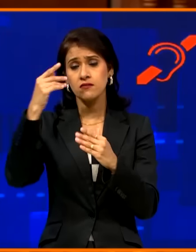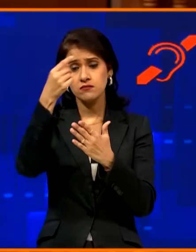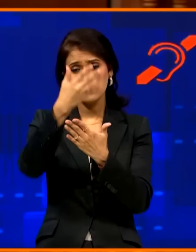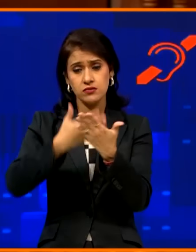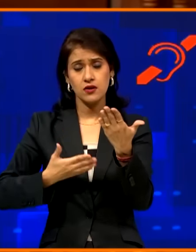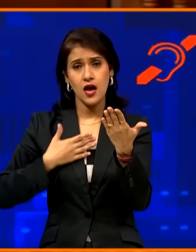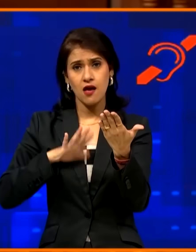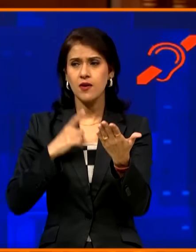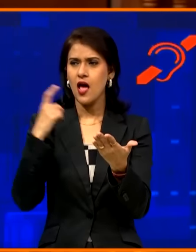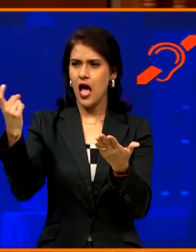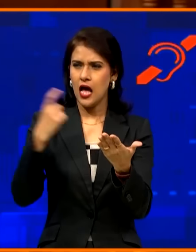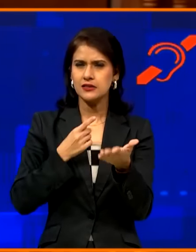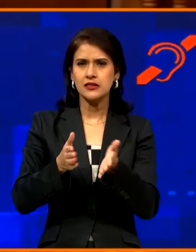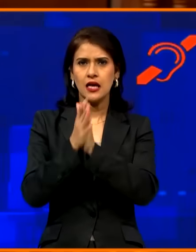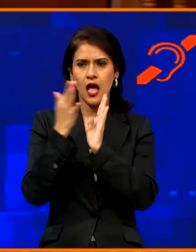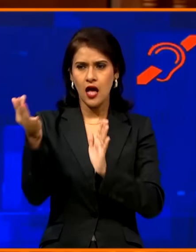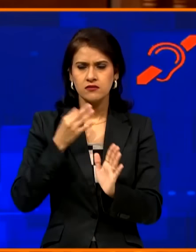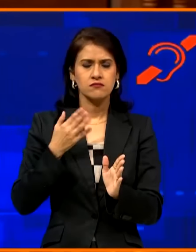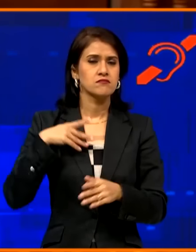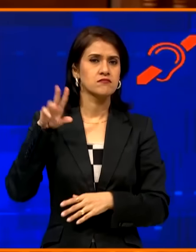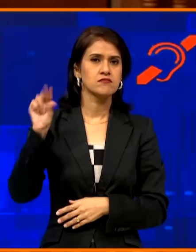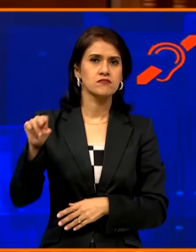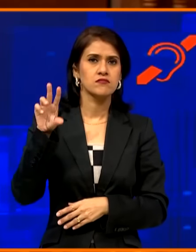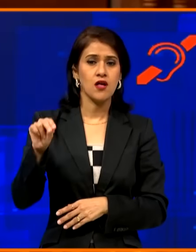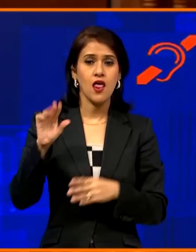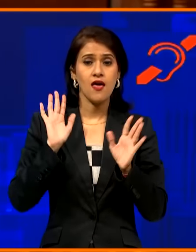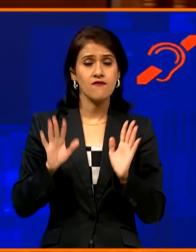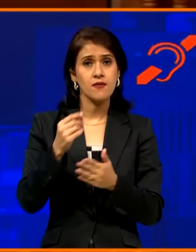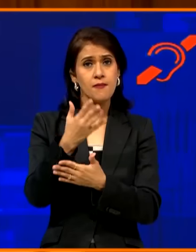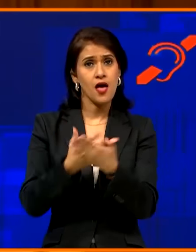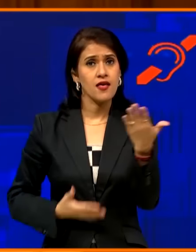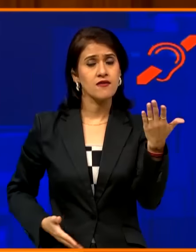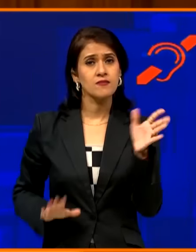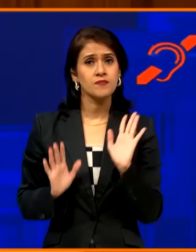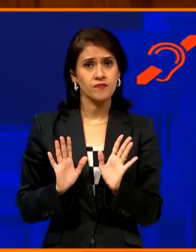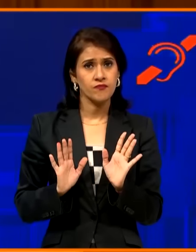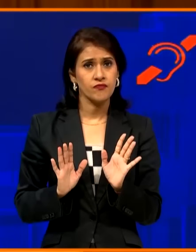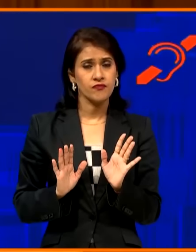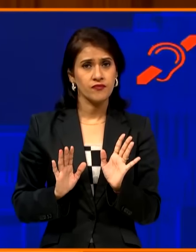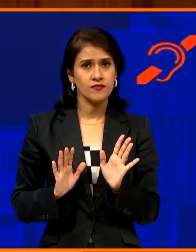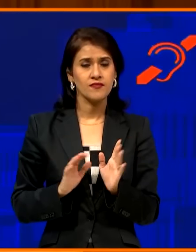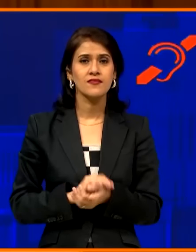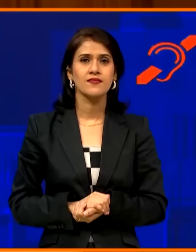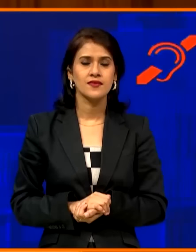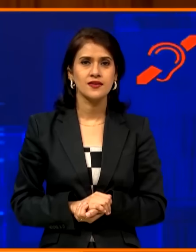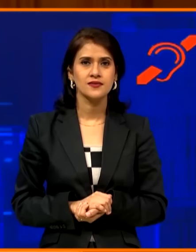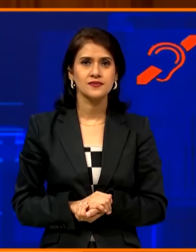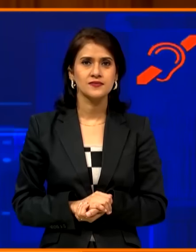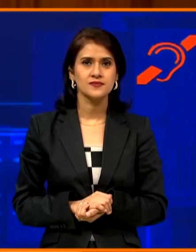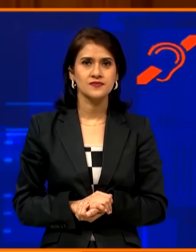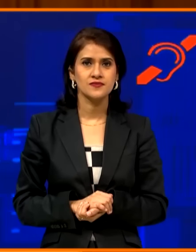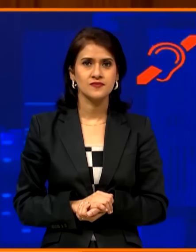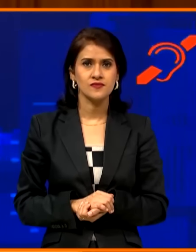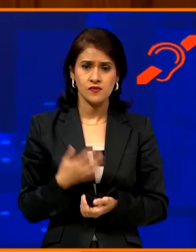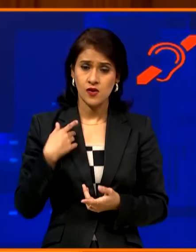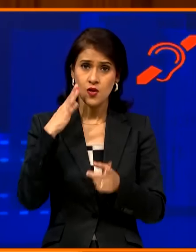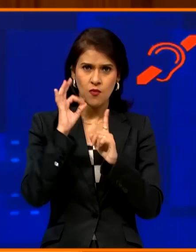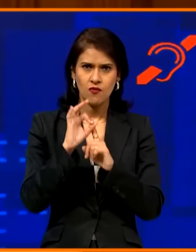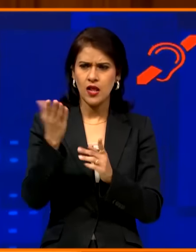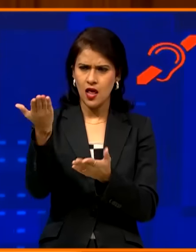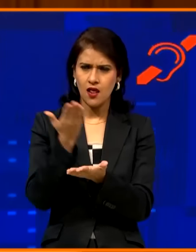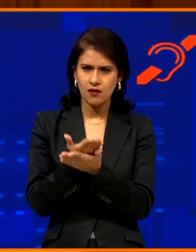किया कभी नहीं किया और ऐसी भी मिसाले हैं कि हमारे यहां लोगों ने अप्लाई